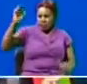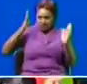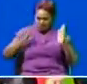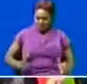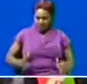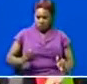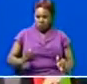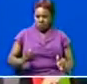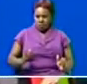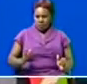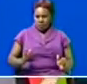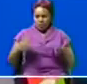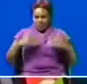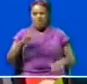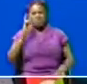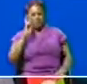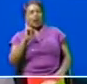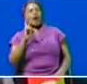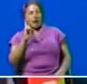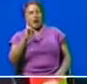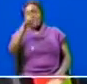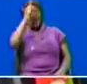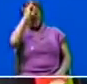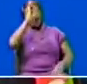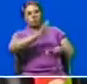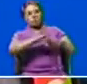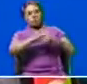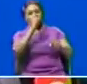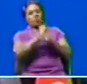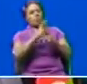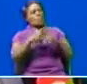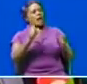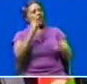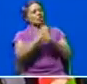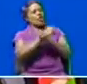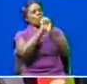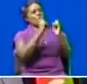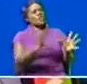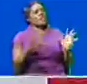ukishika mwanasiasa watu wanaona polisi wanafanya kazi. Lakini hakuna kazi wanafanya hawa.